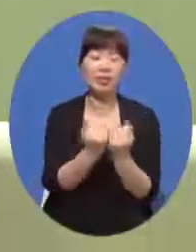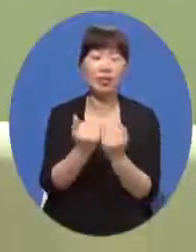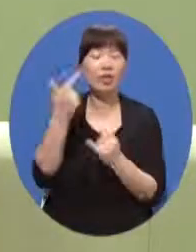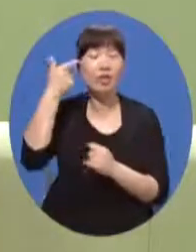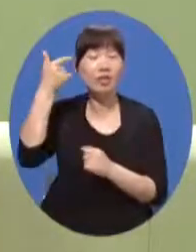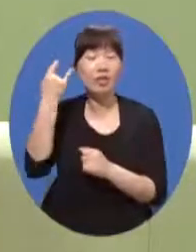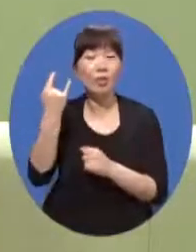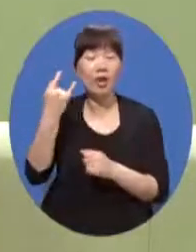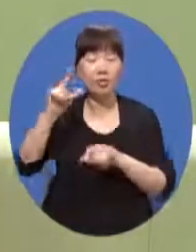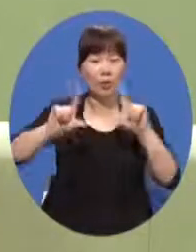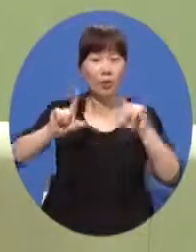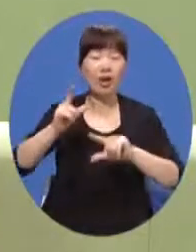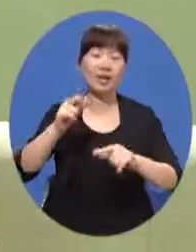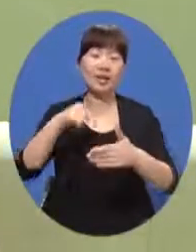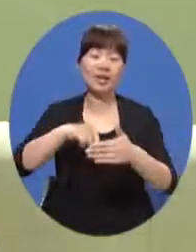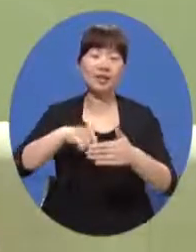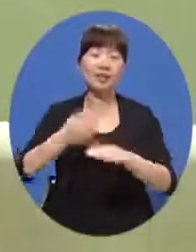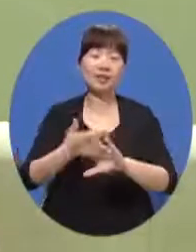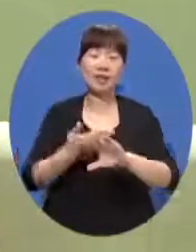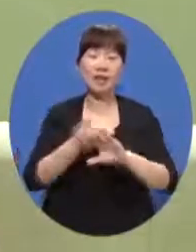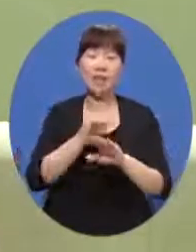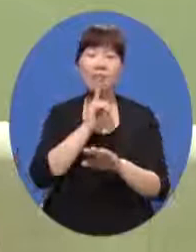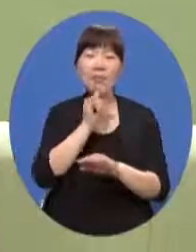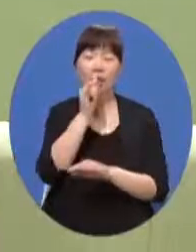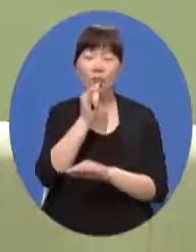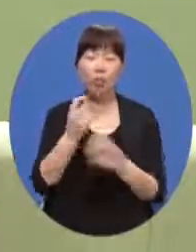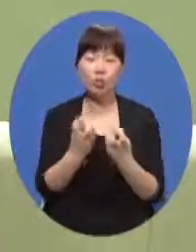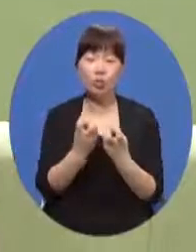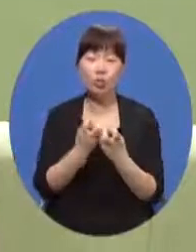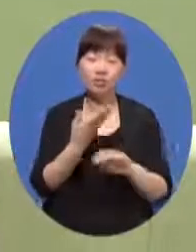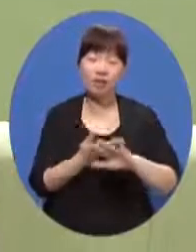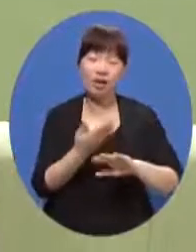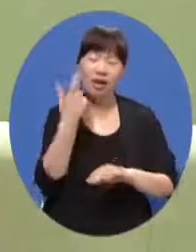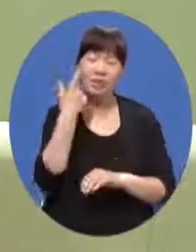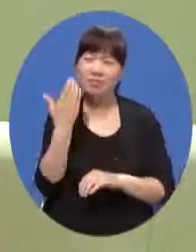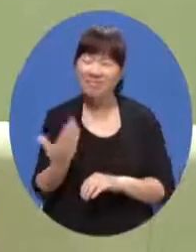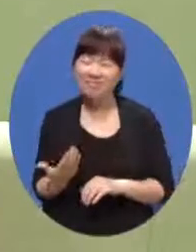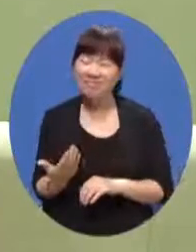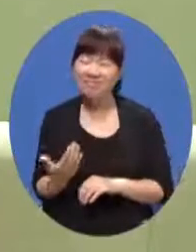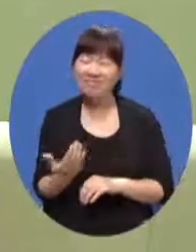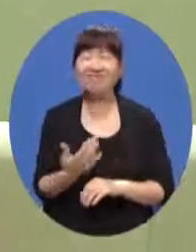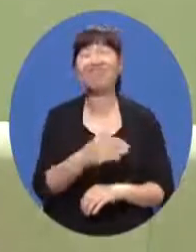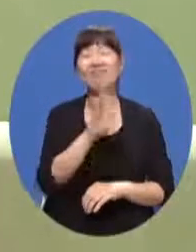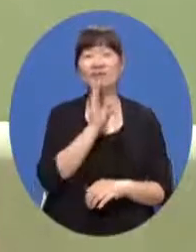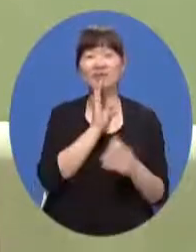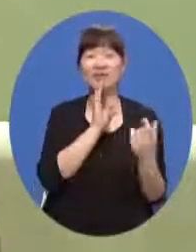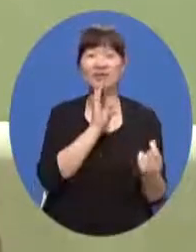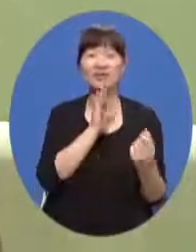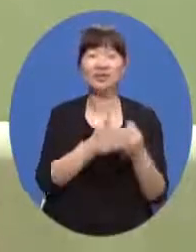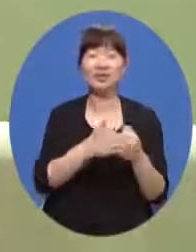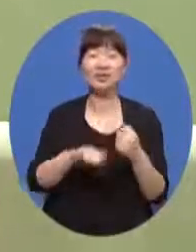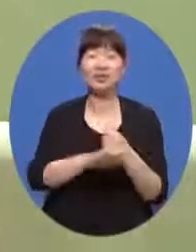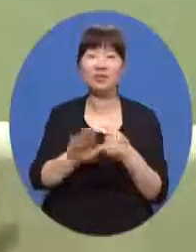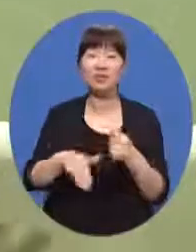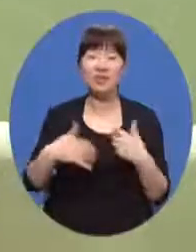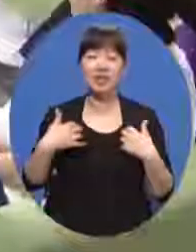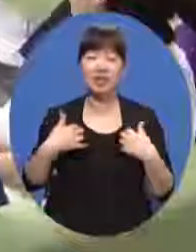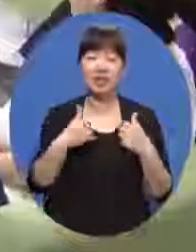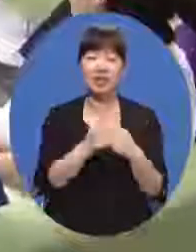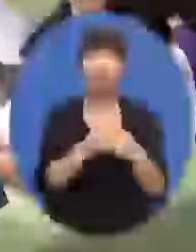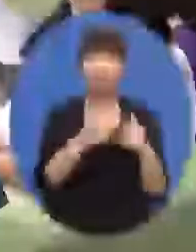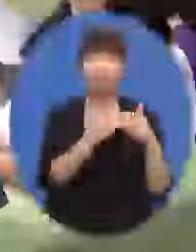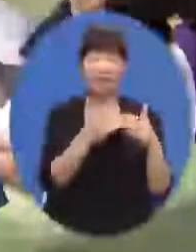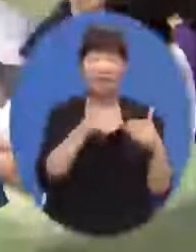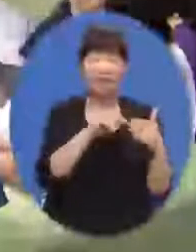다르다라는 얘기를 했습니다. 그래서 어떻게 다른 네, 다르죠. 네. 네, 그래서 왜 우리 재미로 남자의 뇌